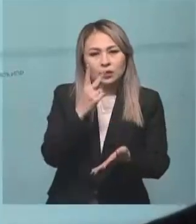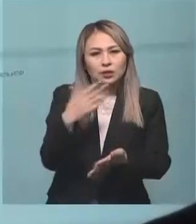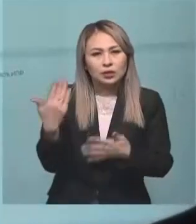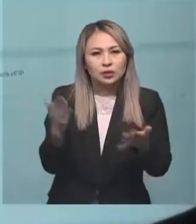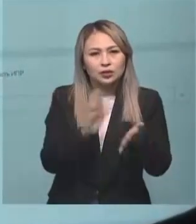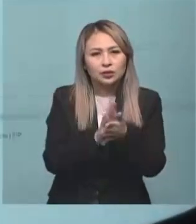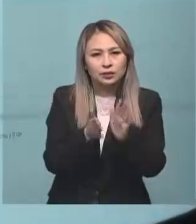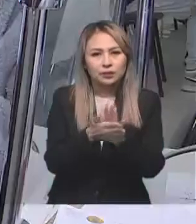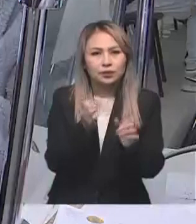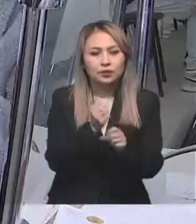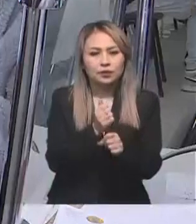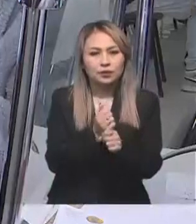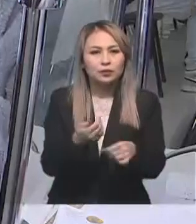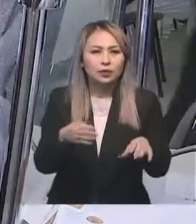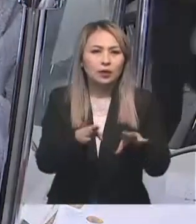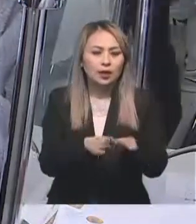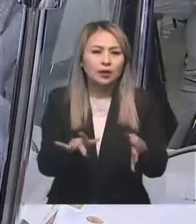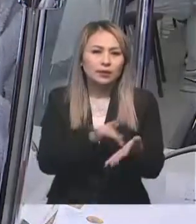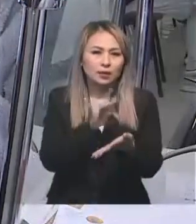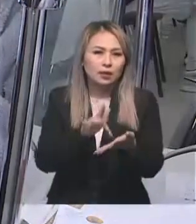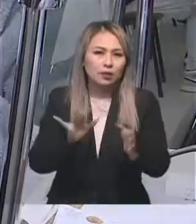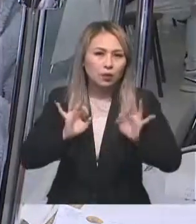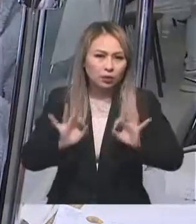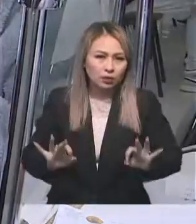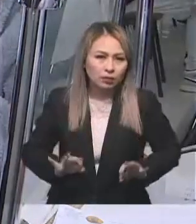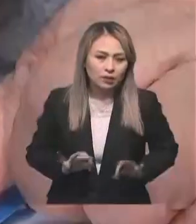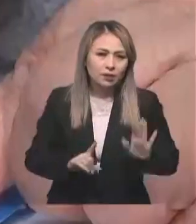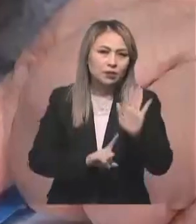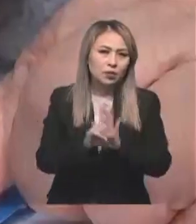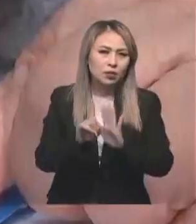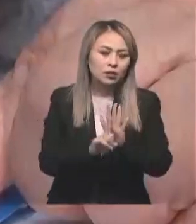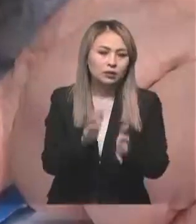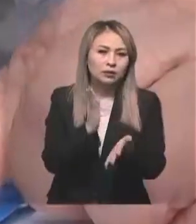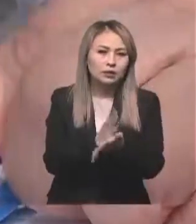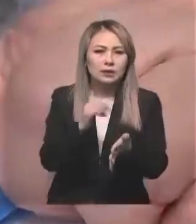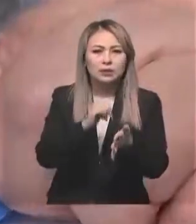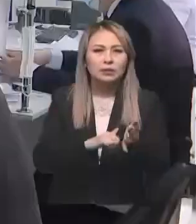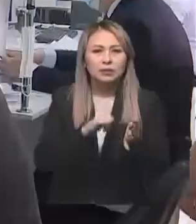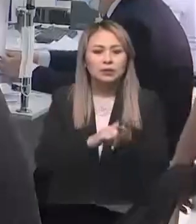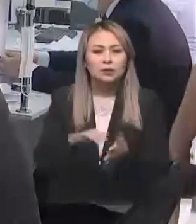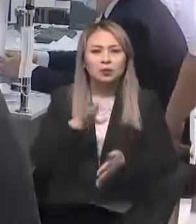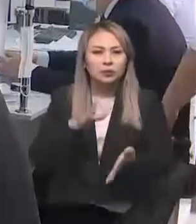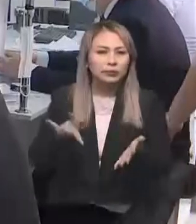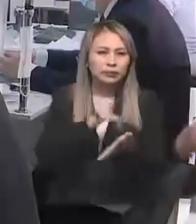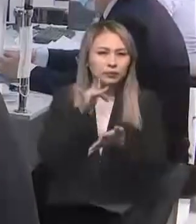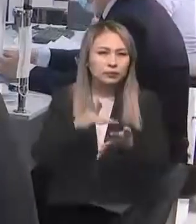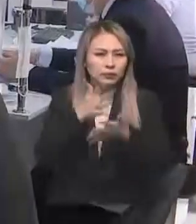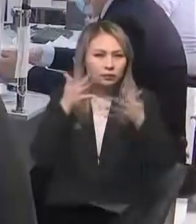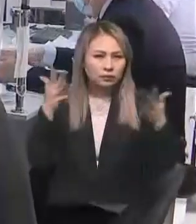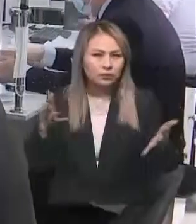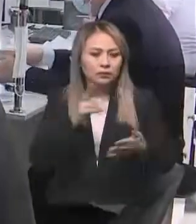олармен екі жақты келісім шарт жасалады. Бұл әдіс қала прокурорларының бастамасымен қолға алынды. Себебі мегаполисте